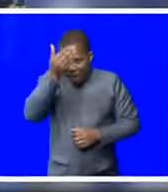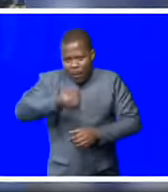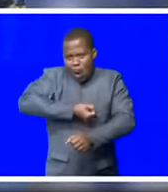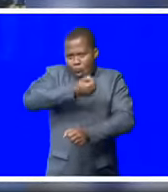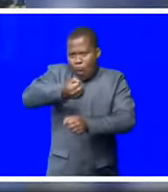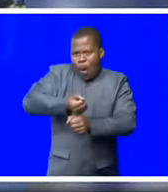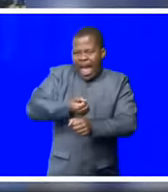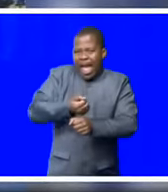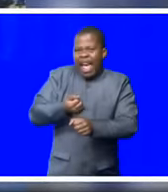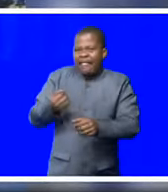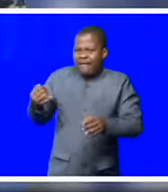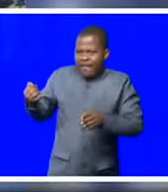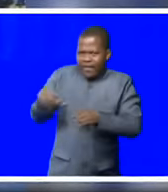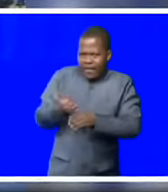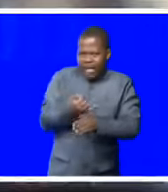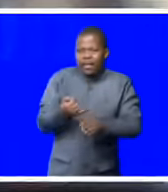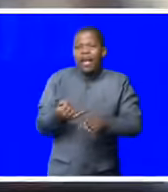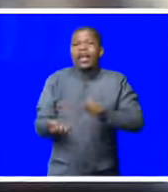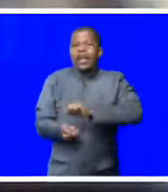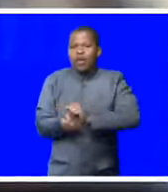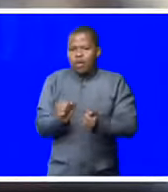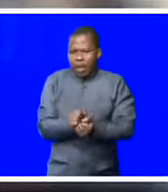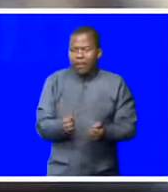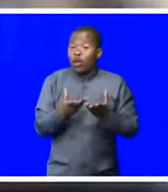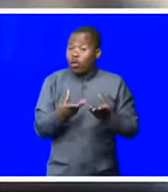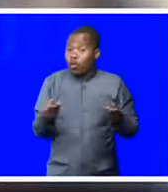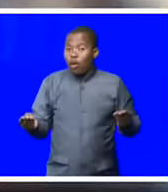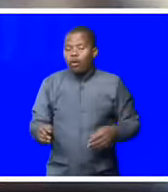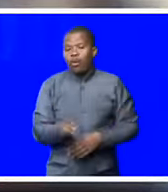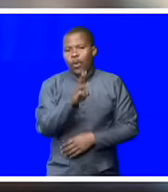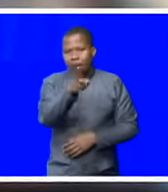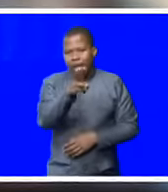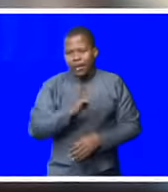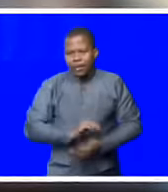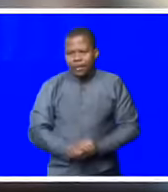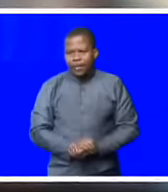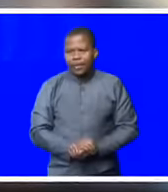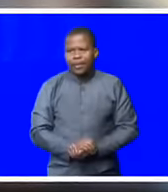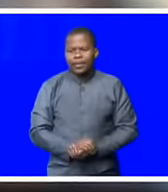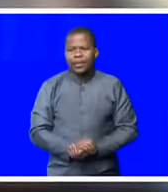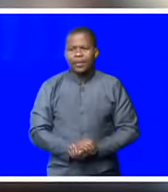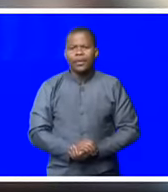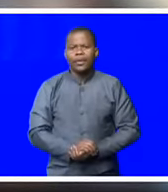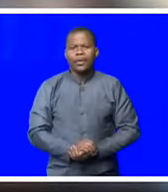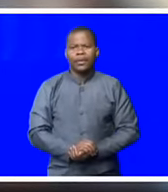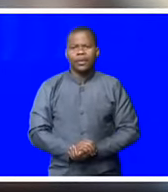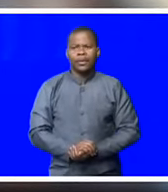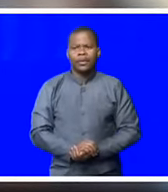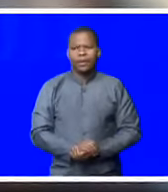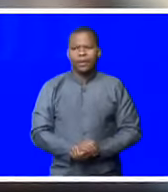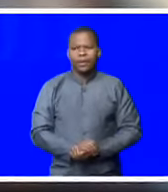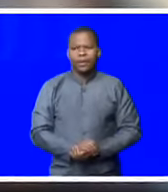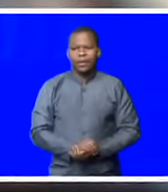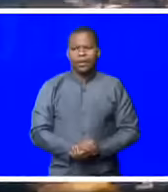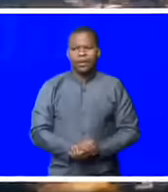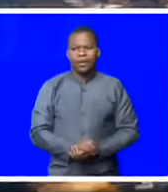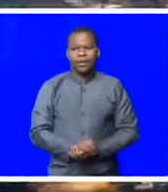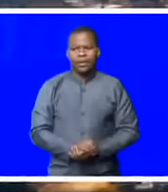uyisebenza ngekuphuthuma lokukhulu lendzaba. Etindzaba eSwatini TV kubika nelisiwendla ngamandla kunambongwa Dube